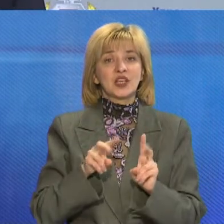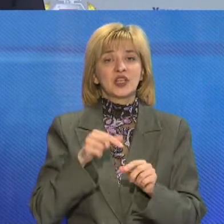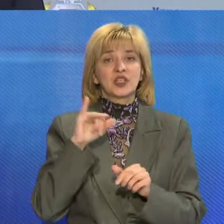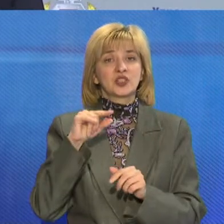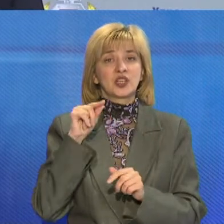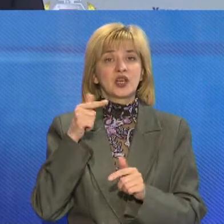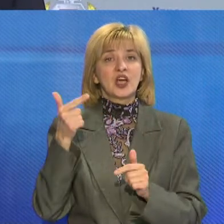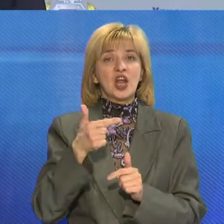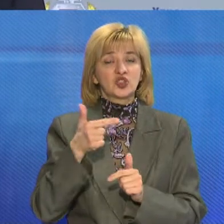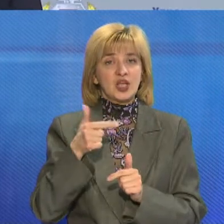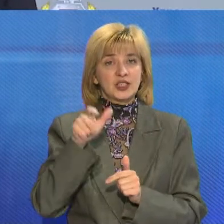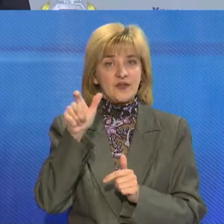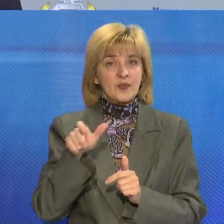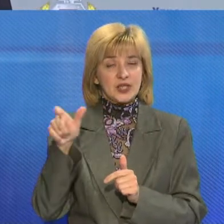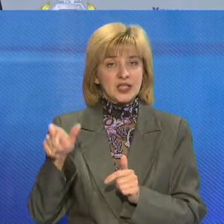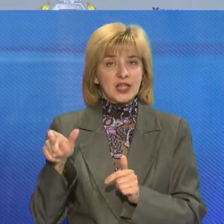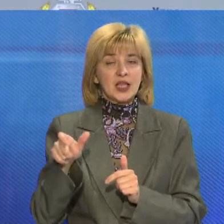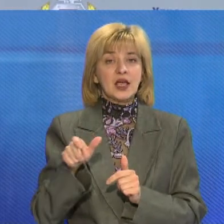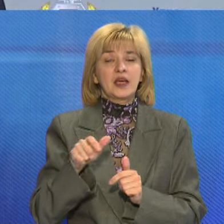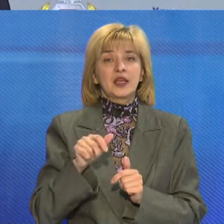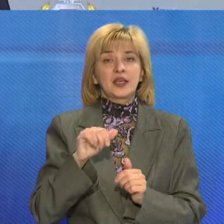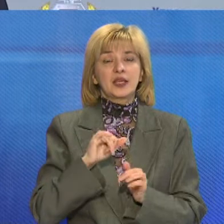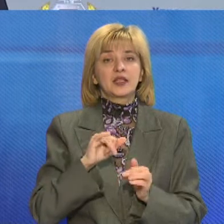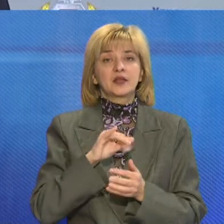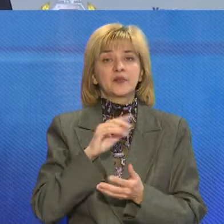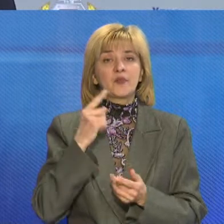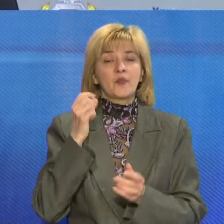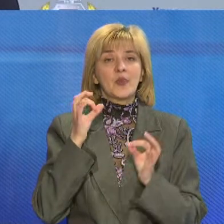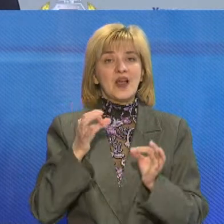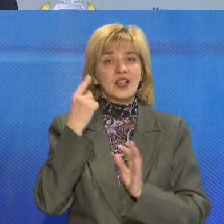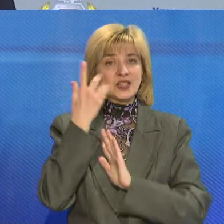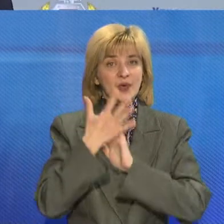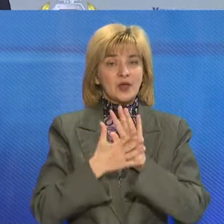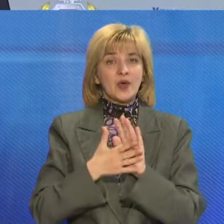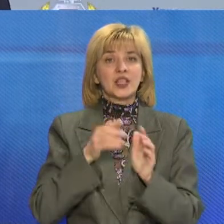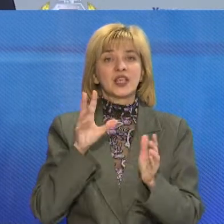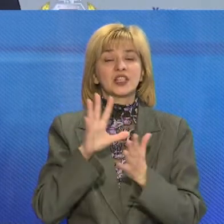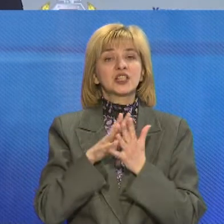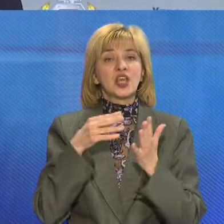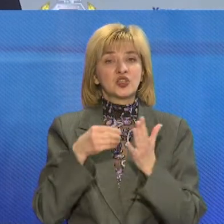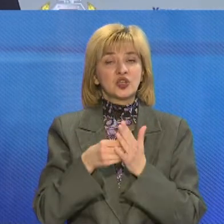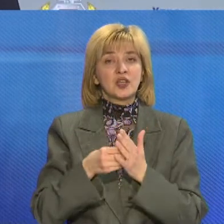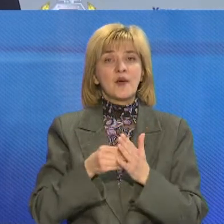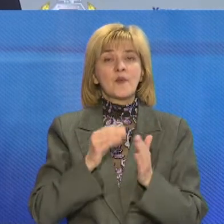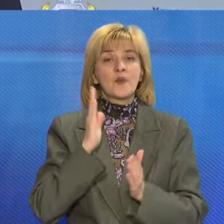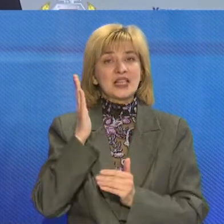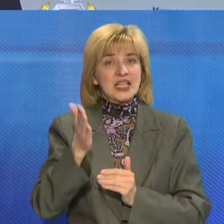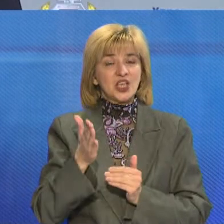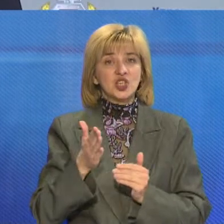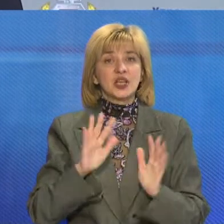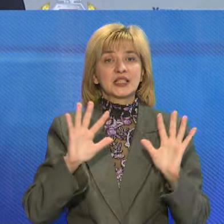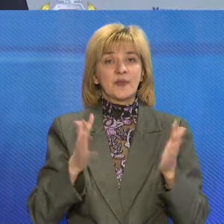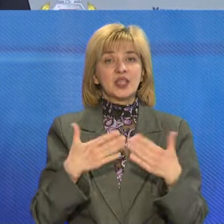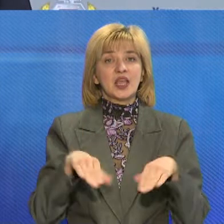идеологическая составляющая, правильность понимания значимости предстоящих событий, поэтому такая встреча с депутатским